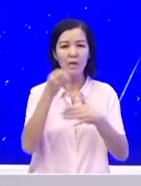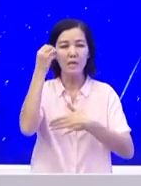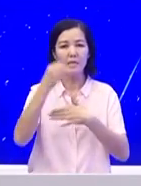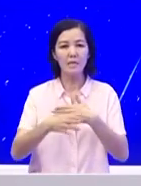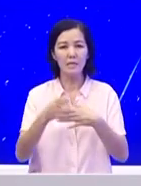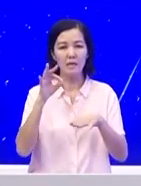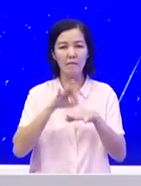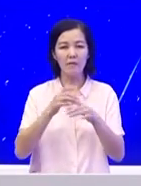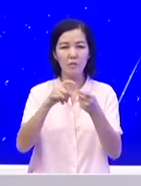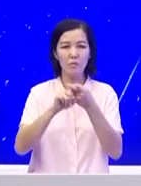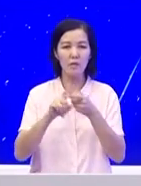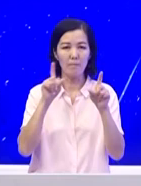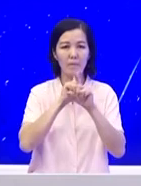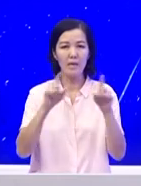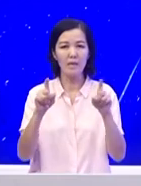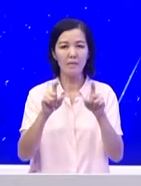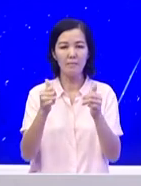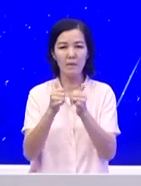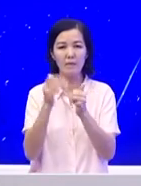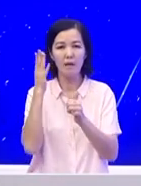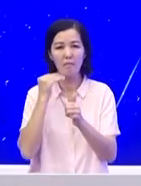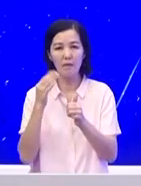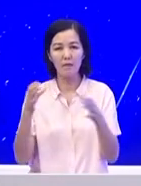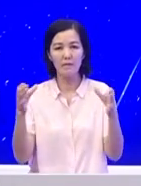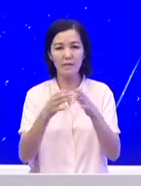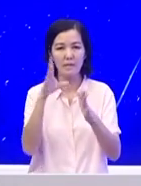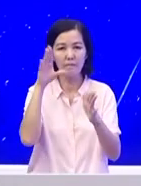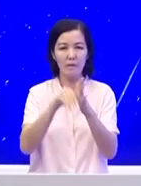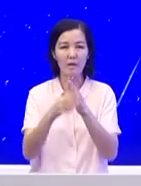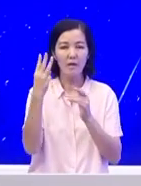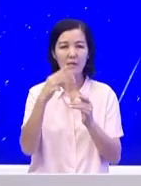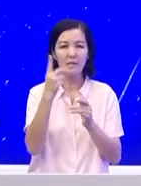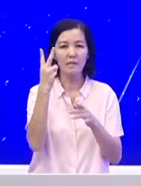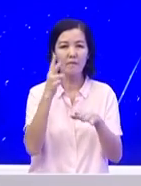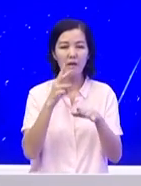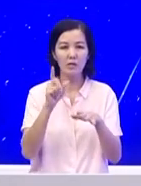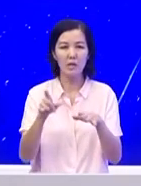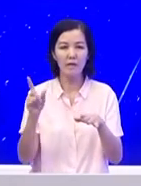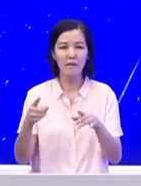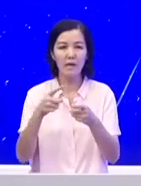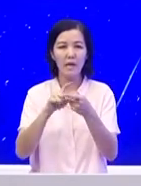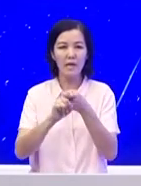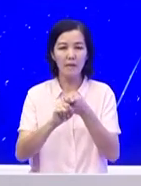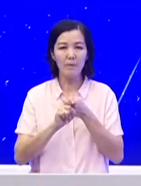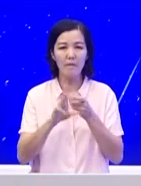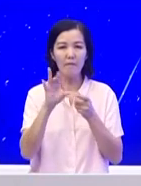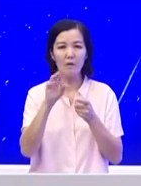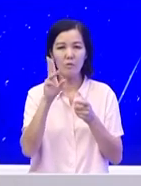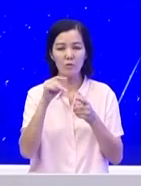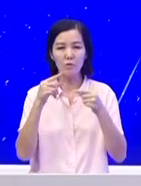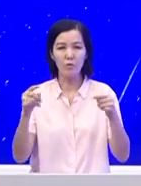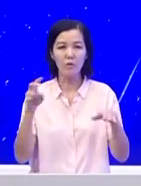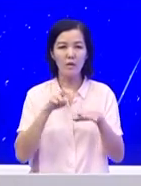и инфекционные больницы, расположенные близ Алматы. В составе прибывших 32 человека – эпидемиологи, вирусологи и врачи